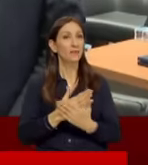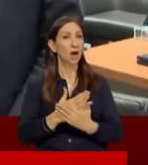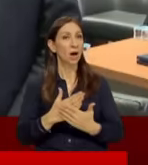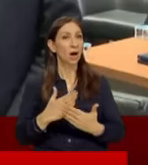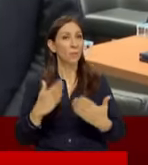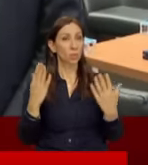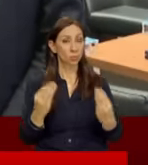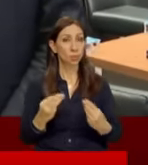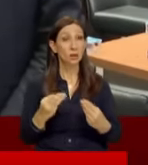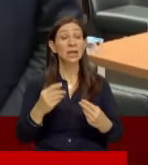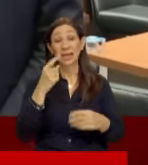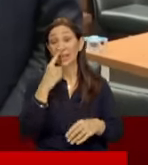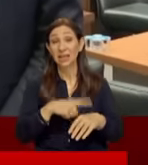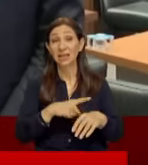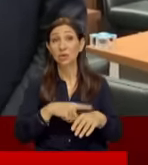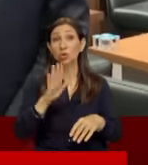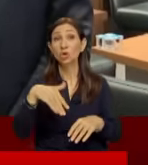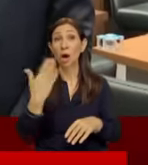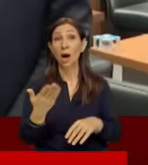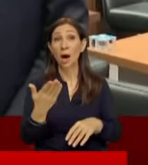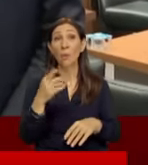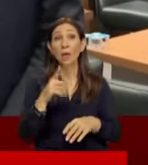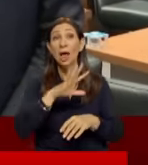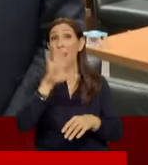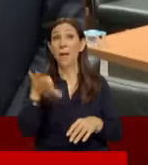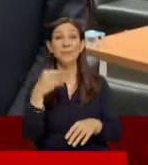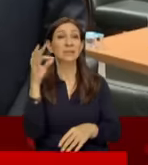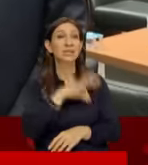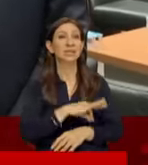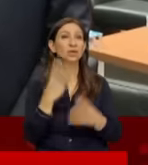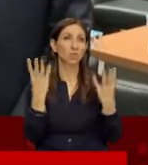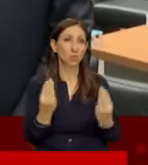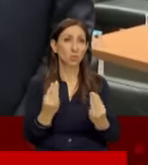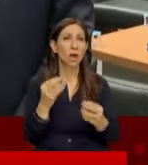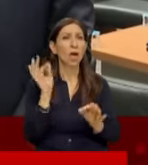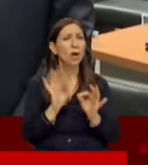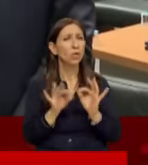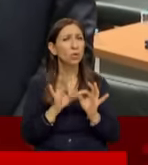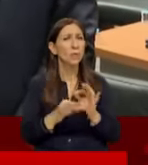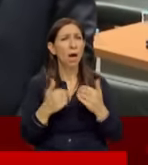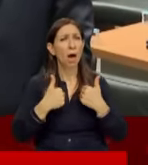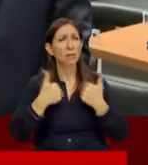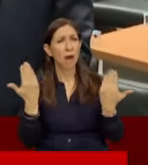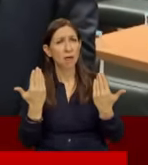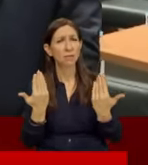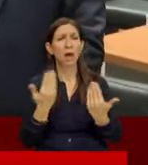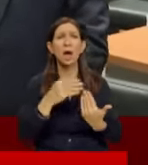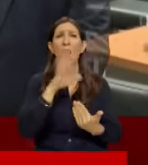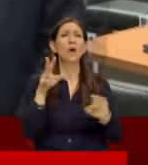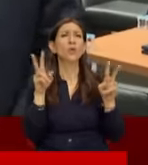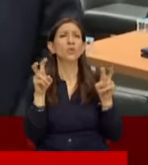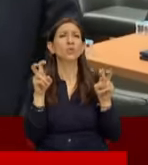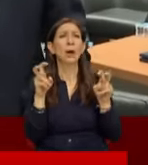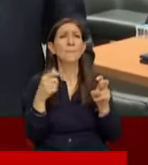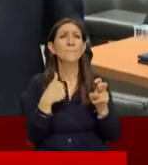ilerler. Ve inanın ondan sonra bundan hepimiz kazançlı çıkarız yani. Ekonomide, adalette, her hususta.